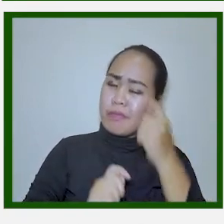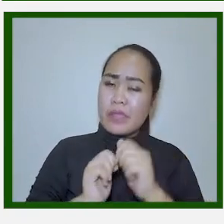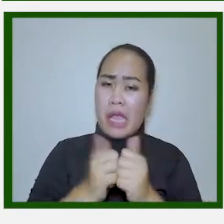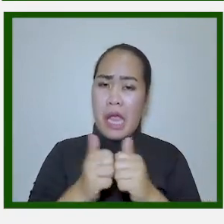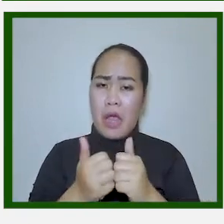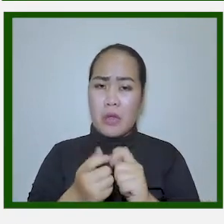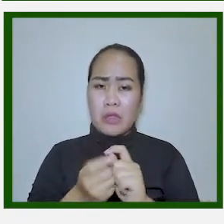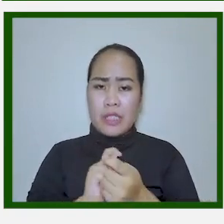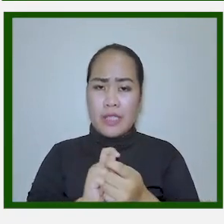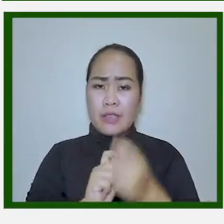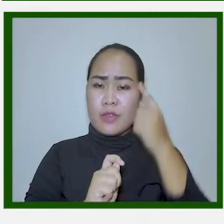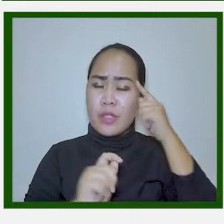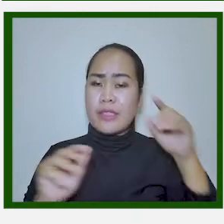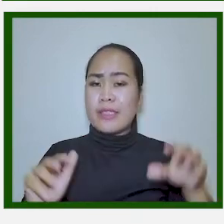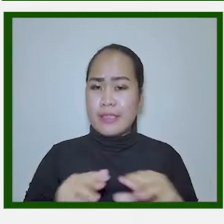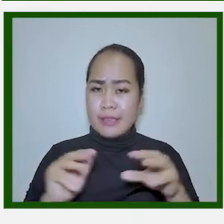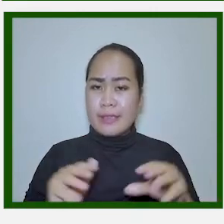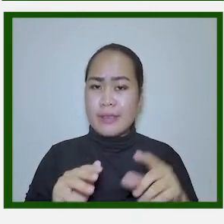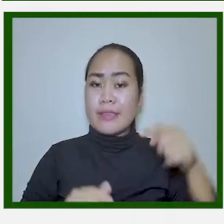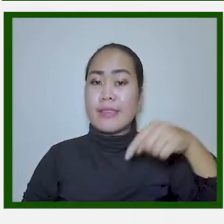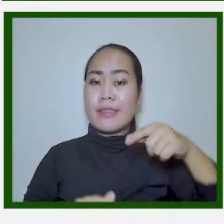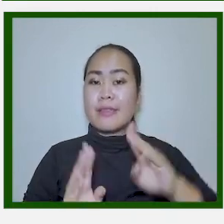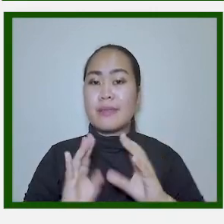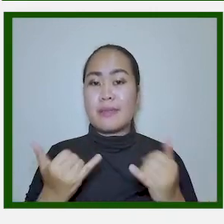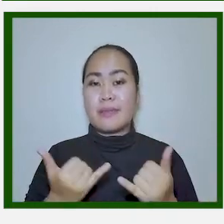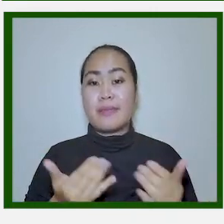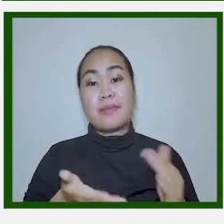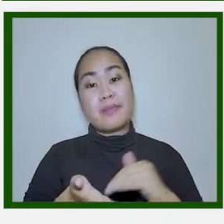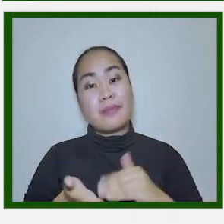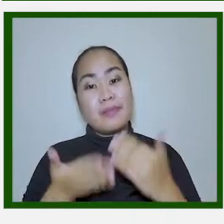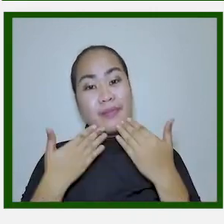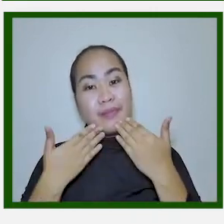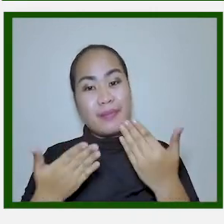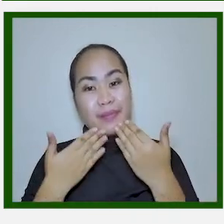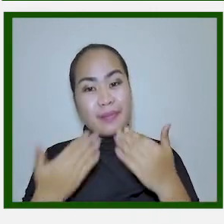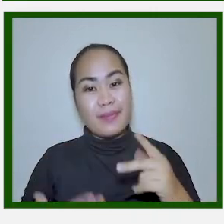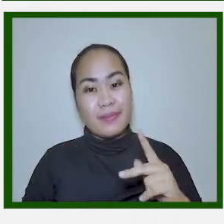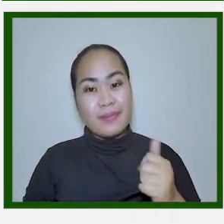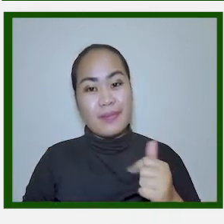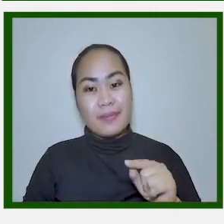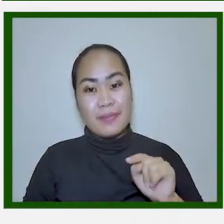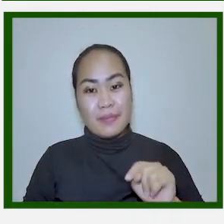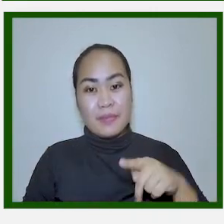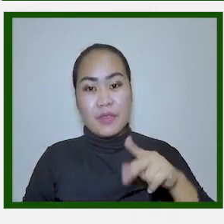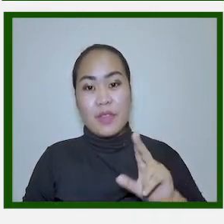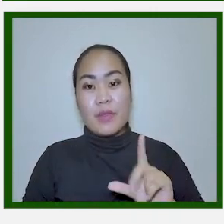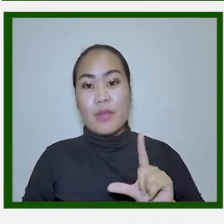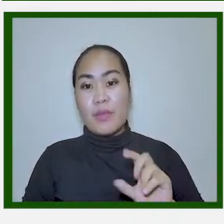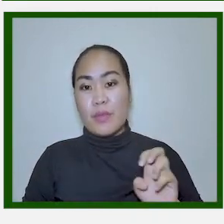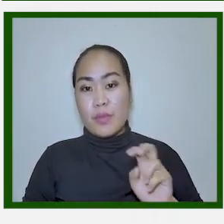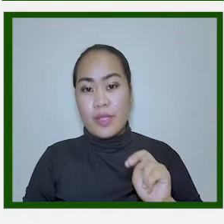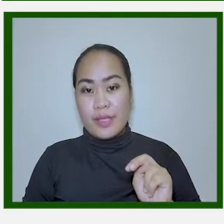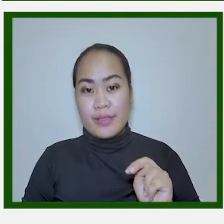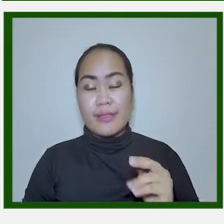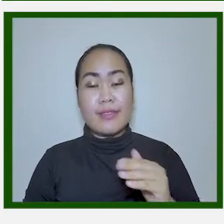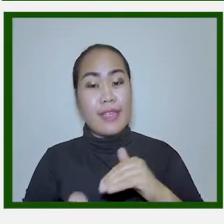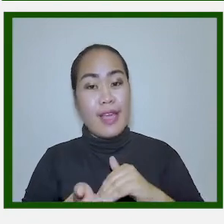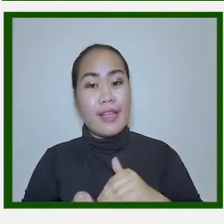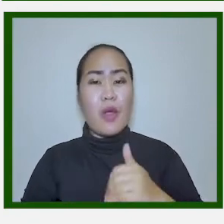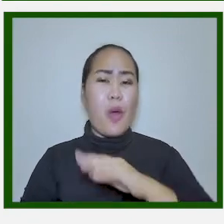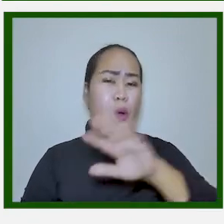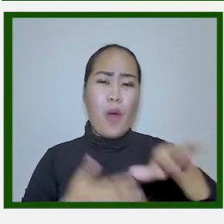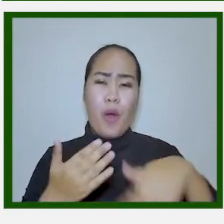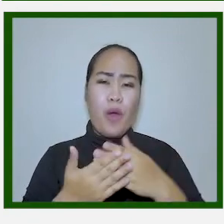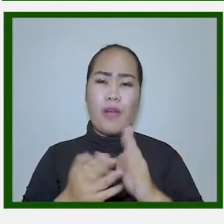sa ating barangay. So, maraming salamat, no, kay Nakagawad Pauline Blando muli, no, at sa rest ng ating barangay